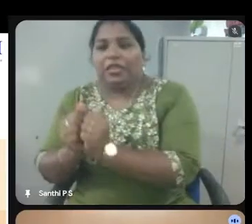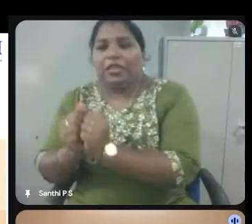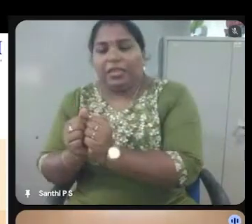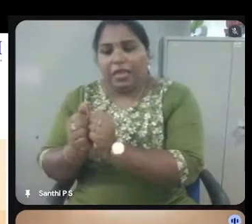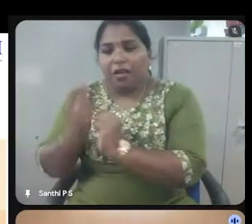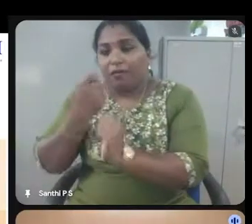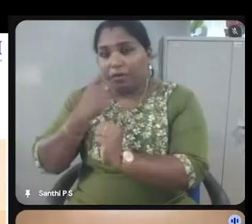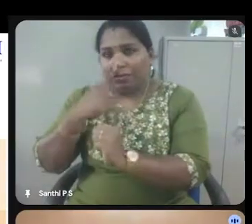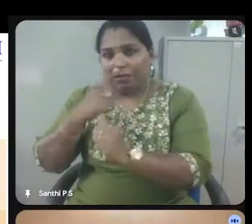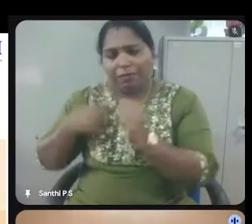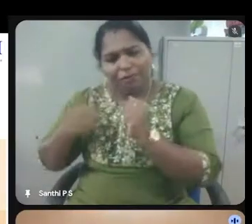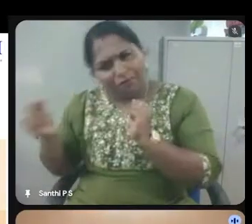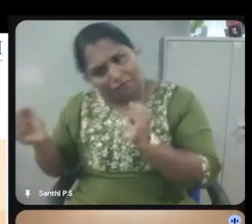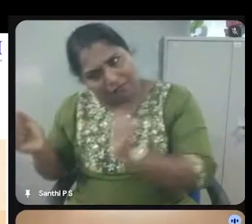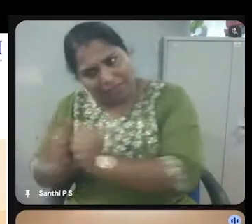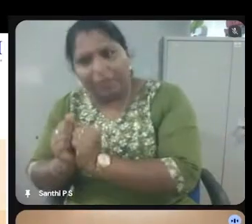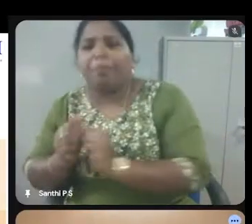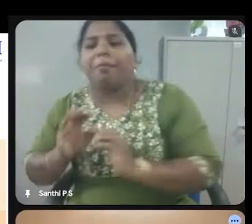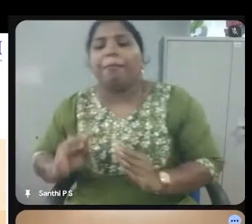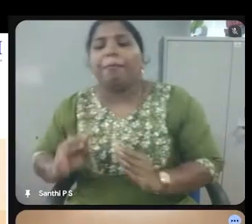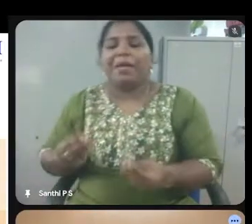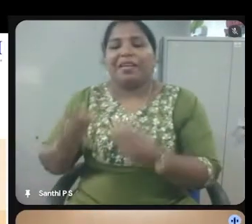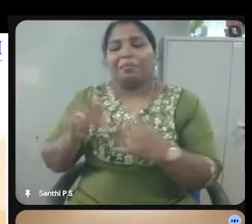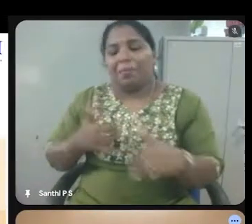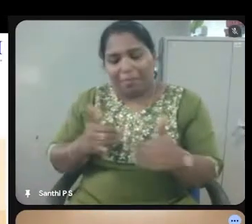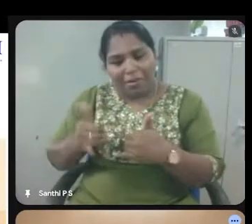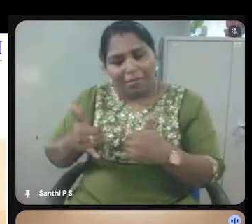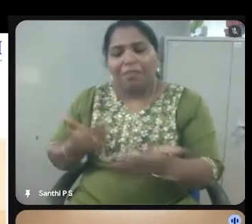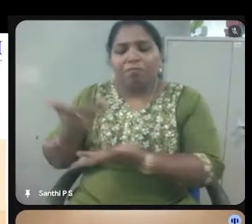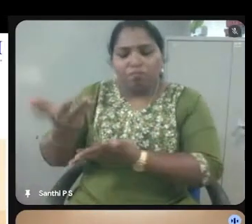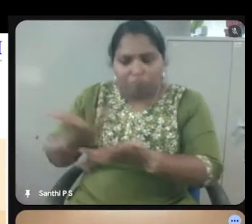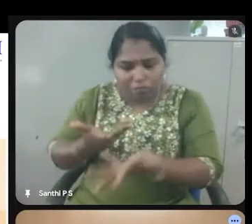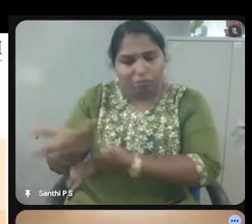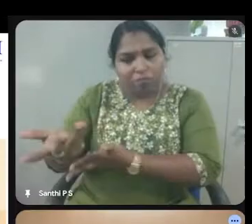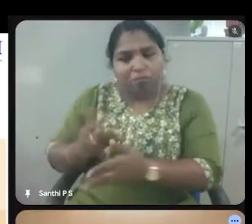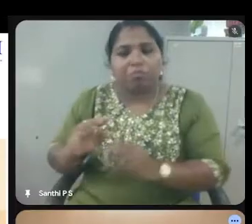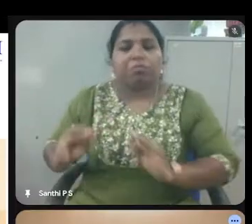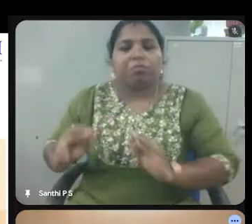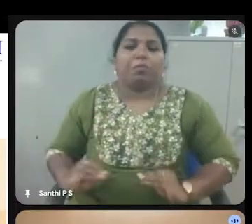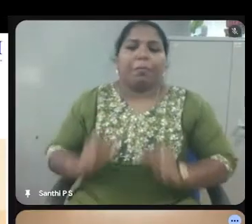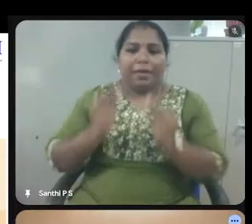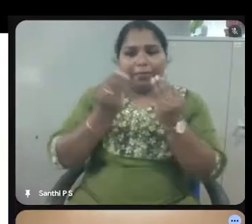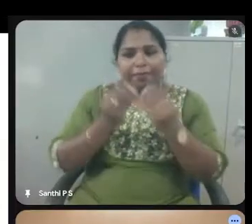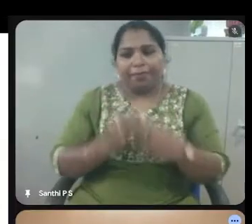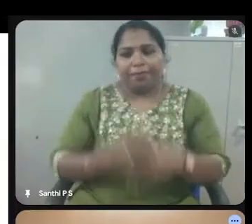സ്ക്രീനിന്റെ അത്യാവശ്യമല്ലെങ്കിൽ നമ്മൾ ആ സ്ക്രീൻ മാറ്റി നല്ലത്.